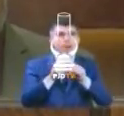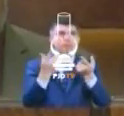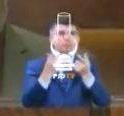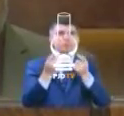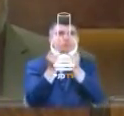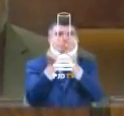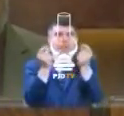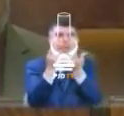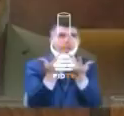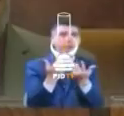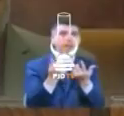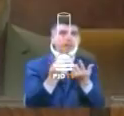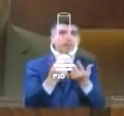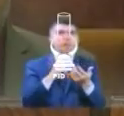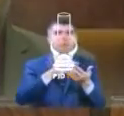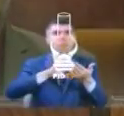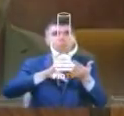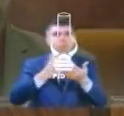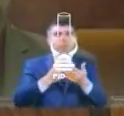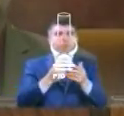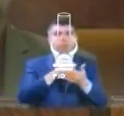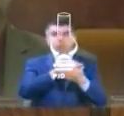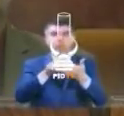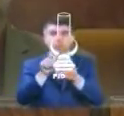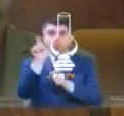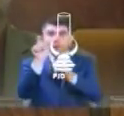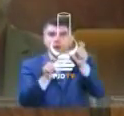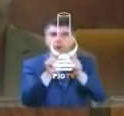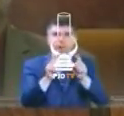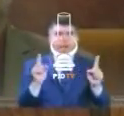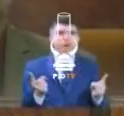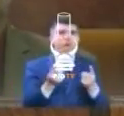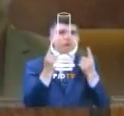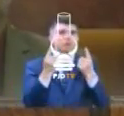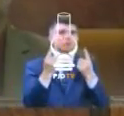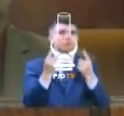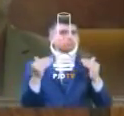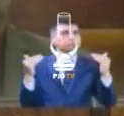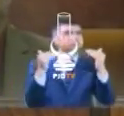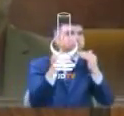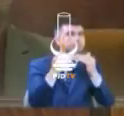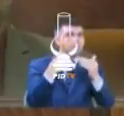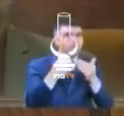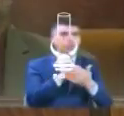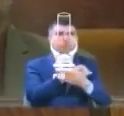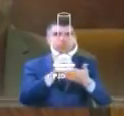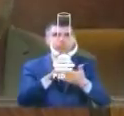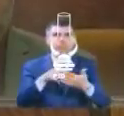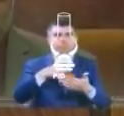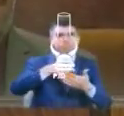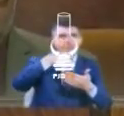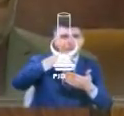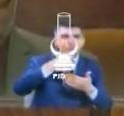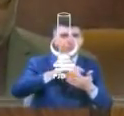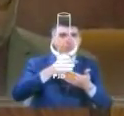مستوى مجموعه من الممارسات التي او المعاملات التي لها طبيعه انتاجيه او خدماتيه او سلع استهلاكيه وشروط